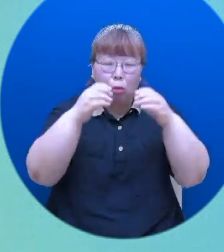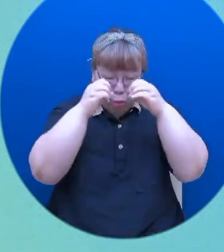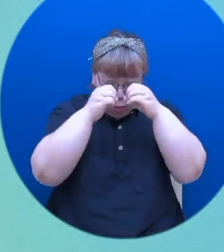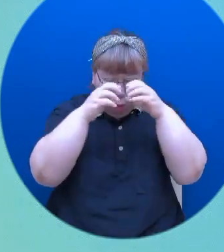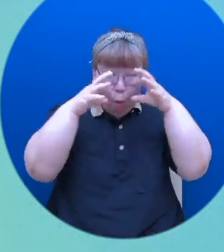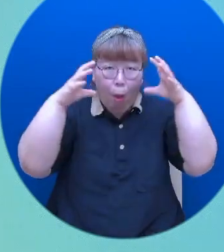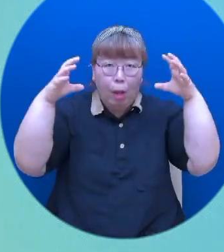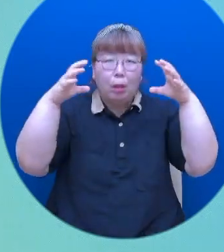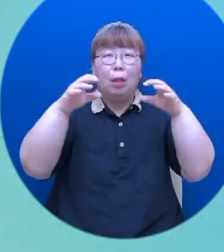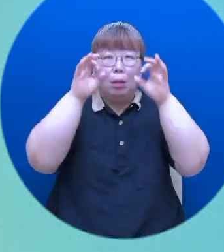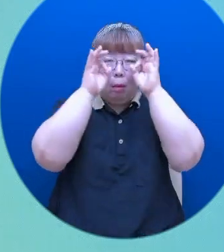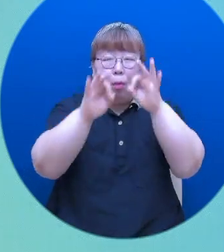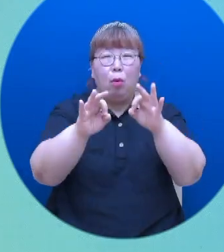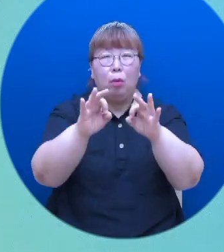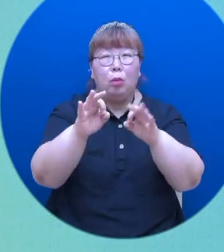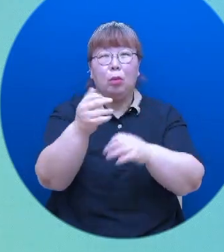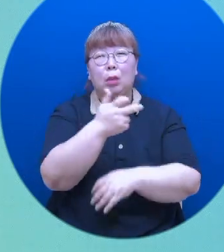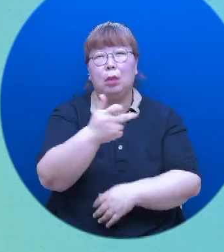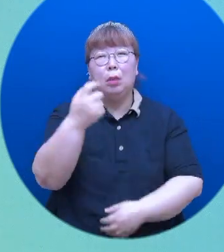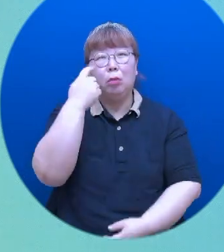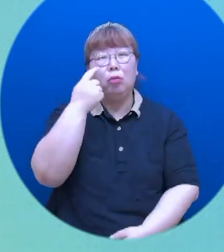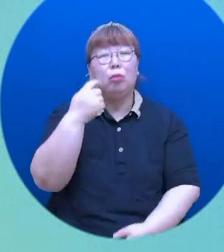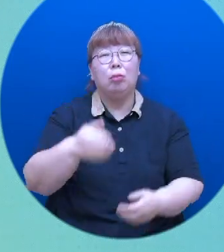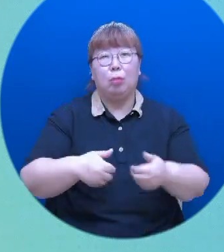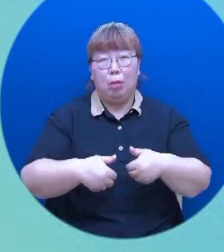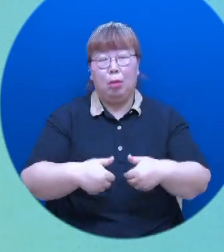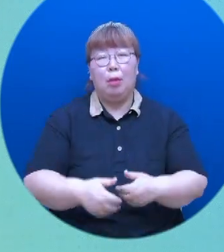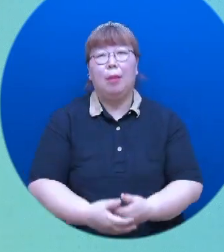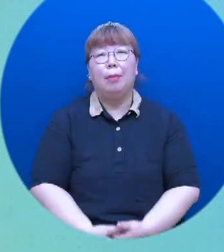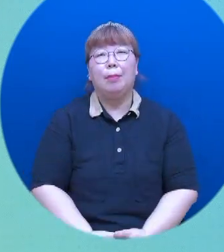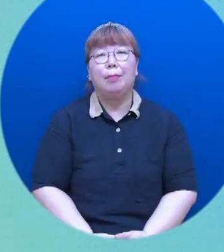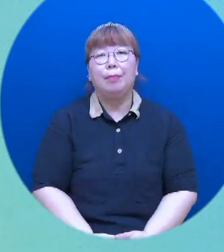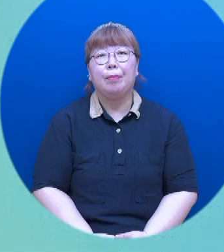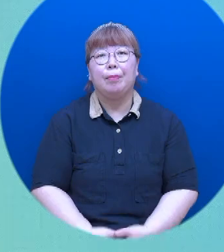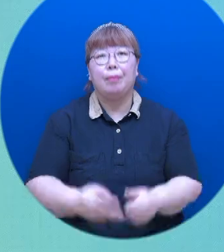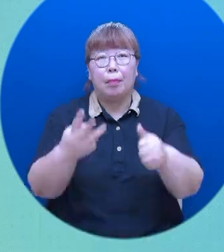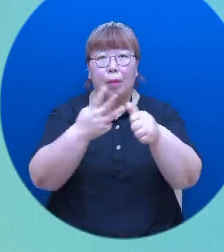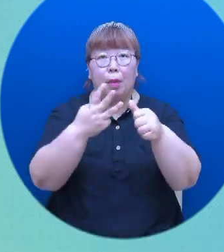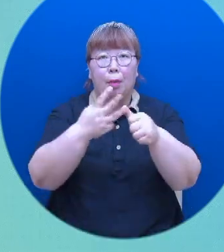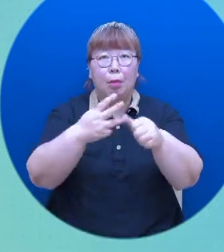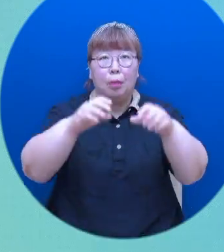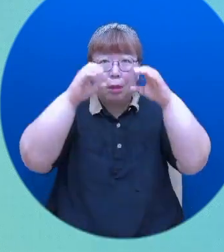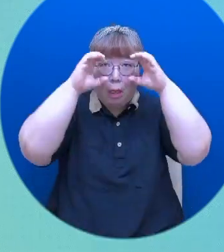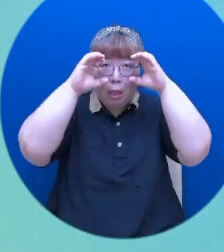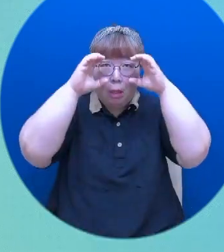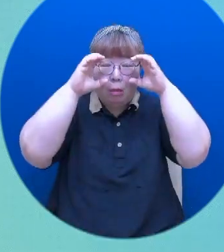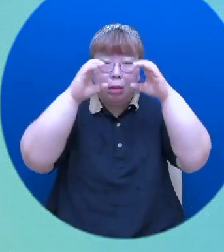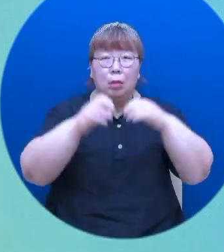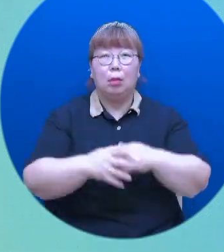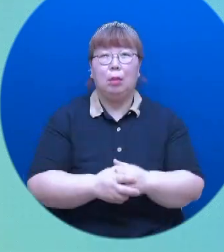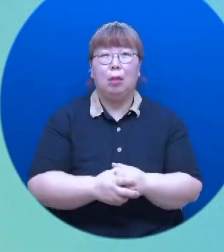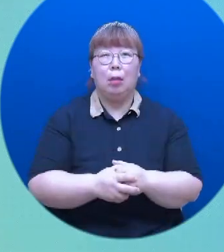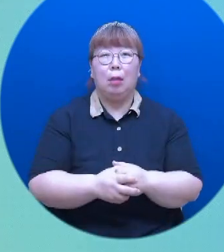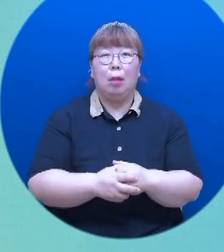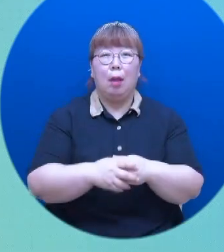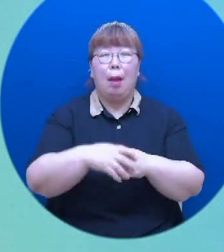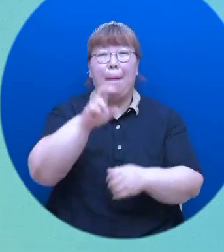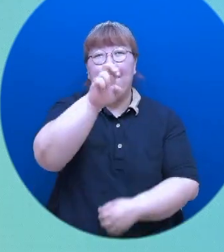줄 아는 눈이 있어야 한다. 세 번째 안경은